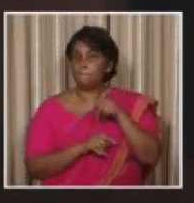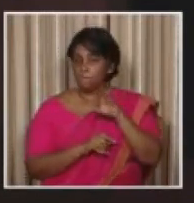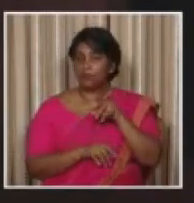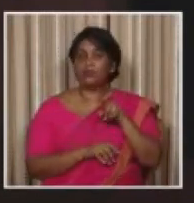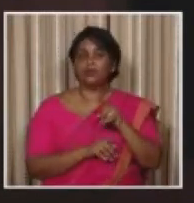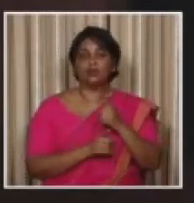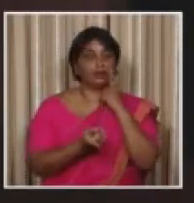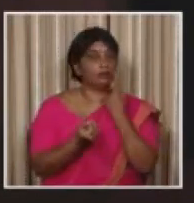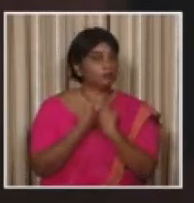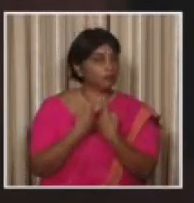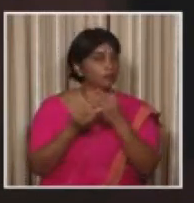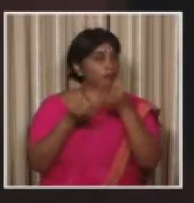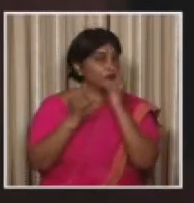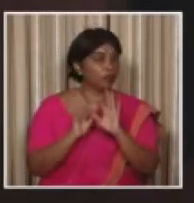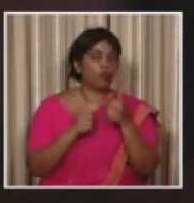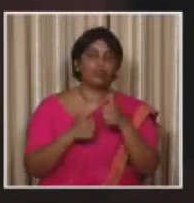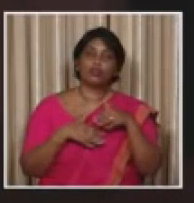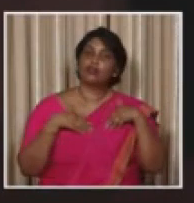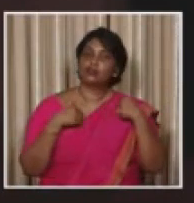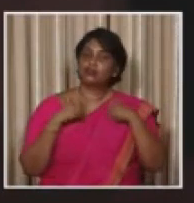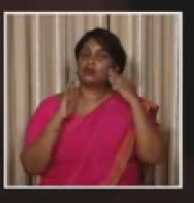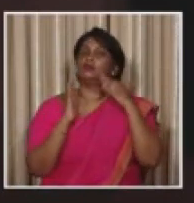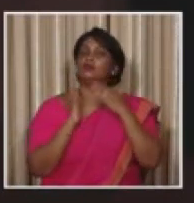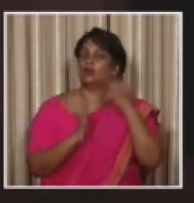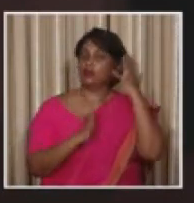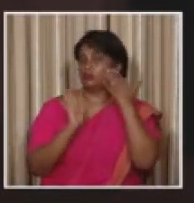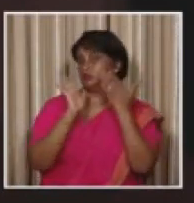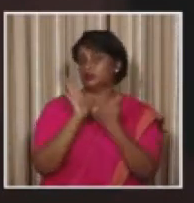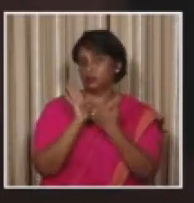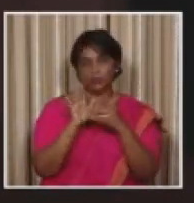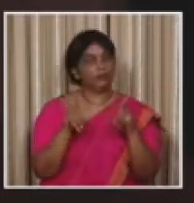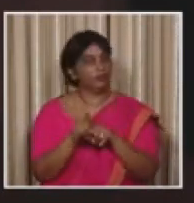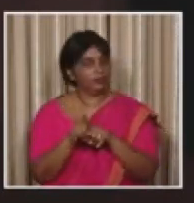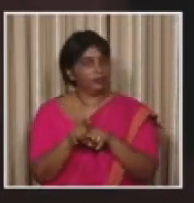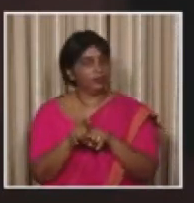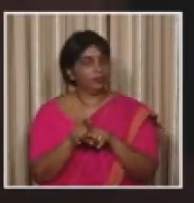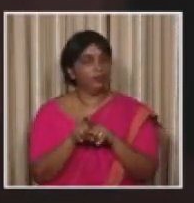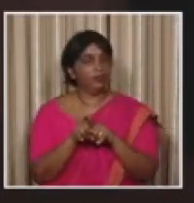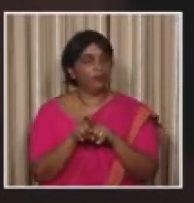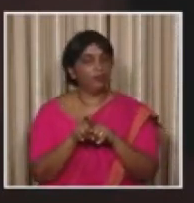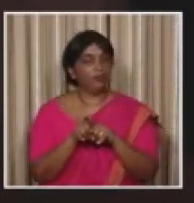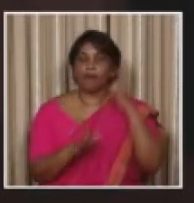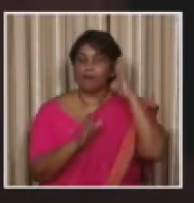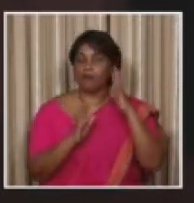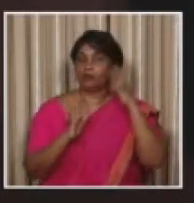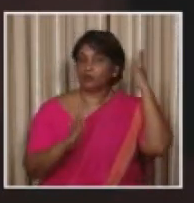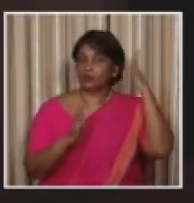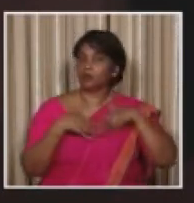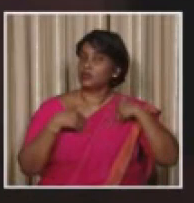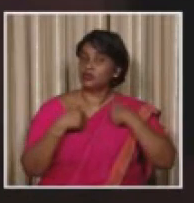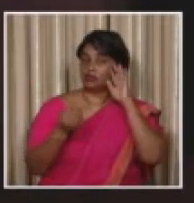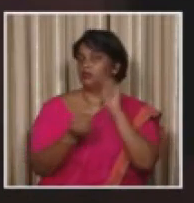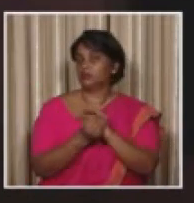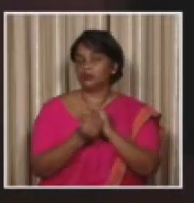කරන්නේ නියාමනයක් සහිතව හොඳ සෞඛ්‍ය ශාස්ත්‍රයක් විදිහට ලෝකයට අඳුන්වලා දෙන ගමන් ලෝකයේ යුනිවර්සල් හෙල්ත් කවරේජ්